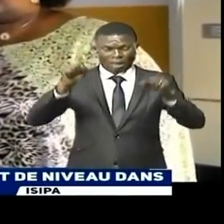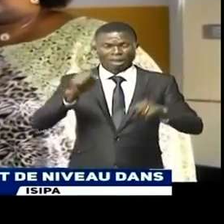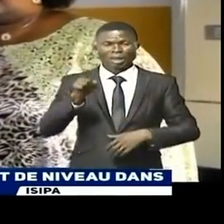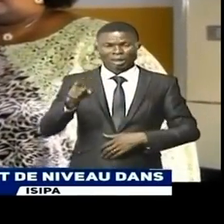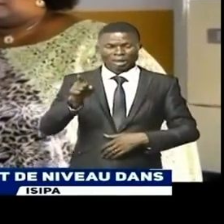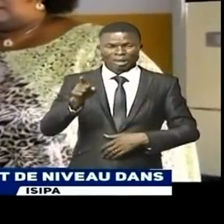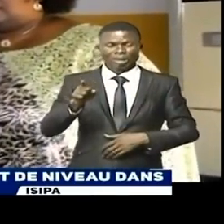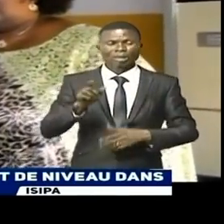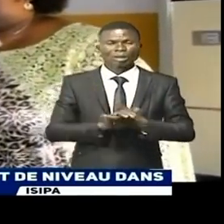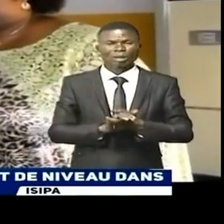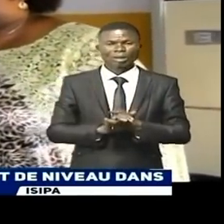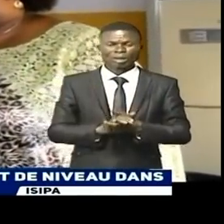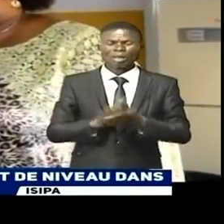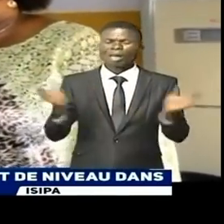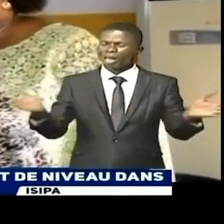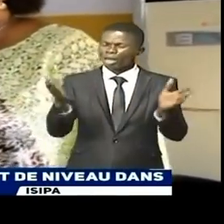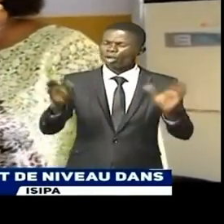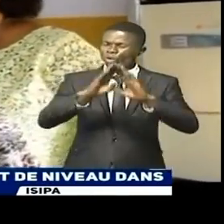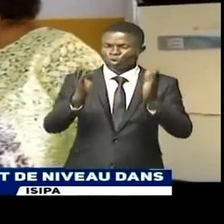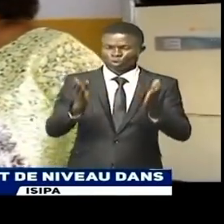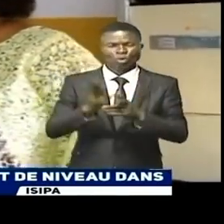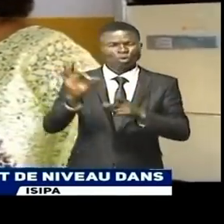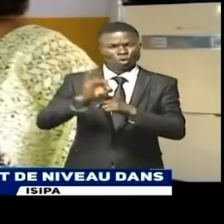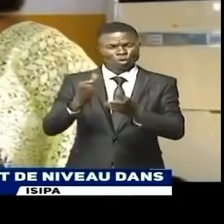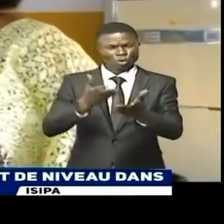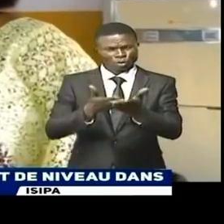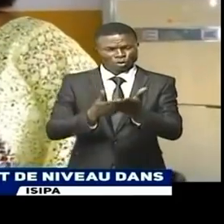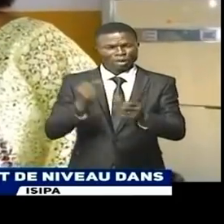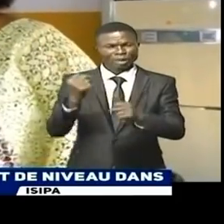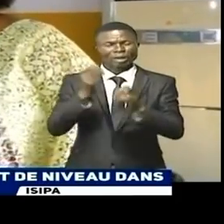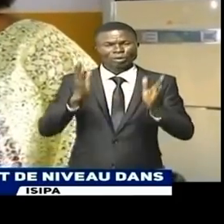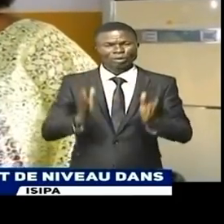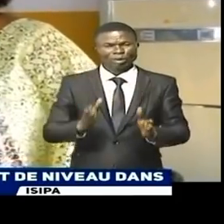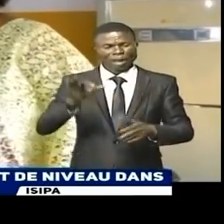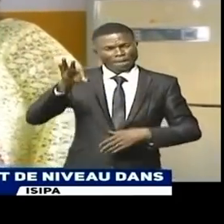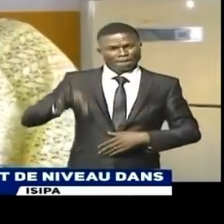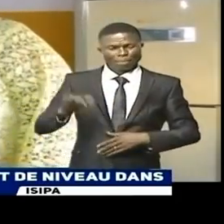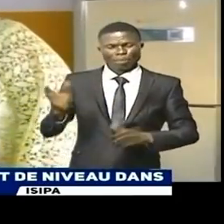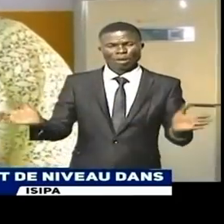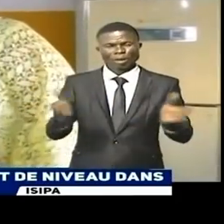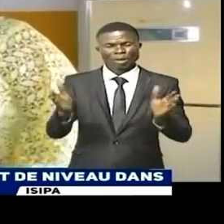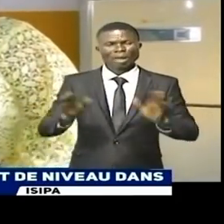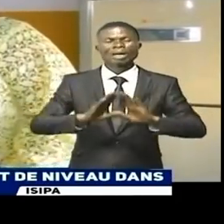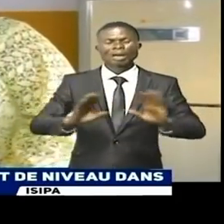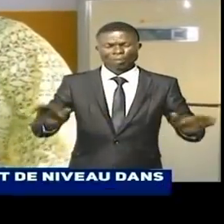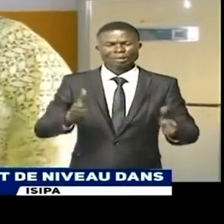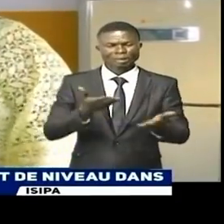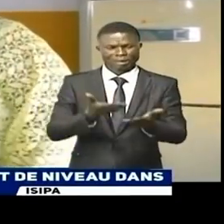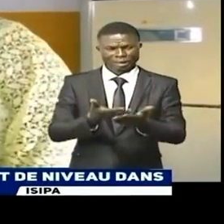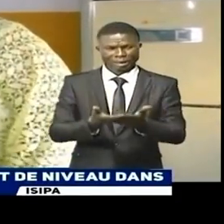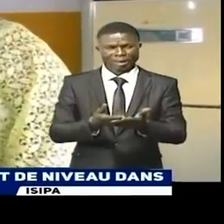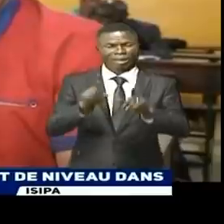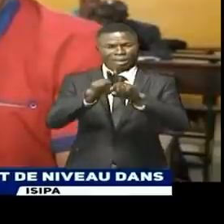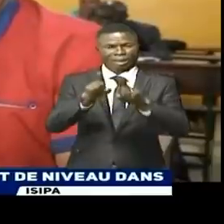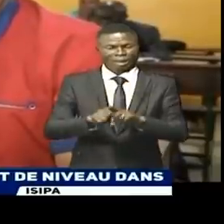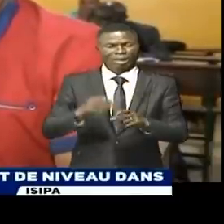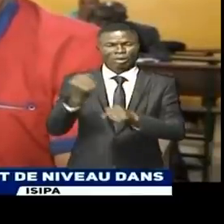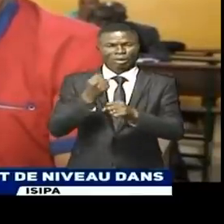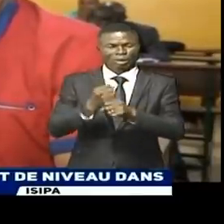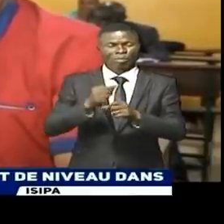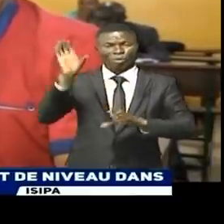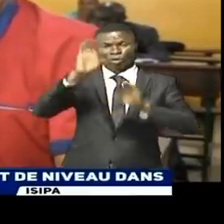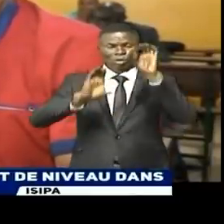panda a toujours encouragé ces genres de formation du personnel pour le besoin de renforcement de leurs capacités dont les secteurs scientifiques